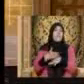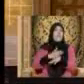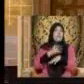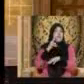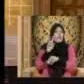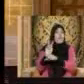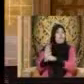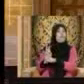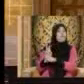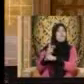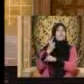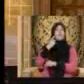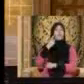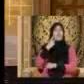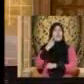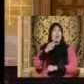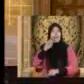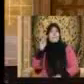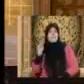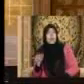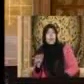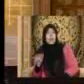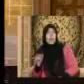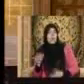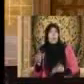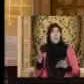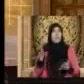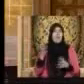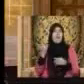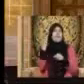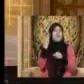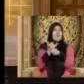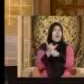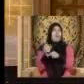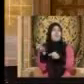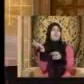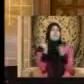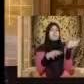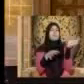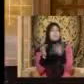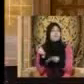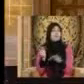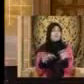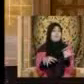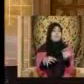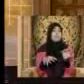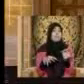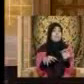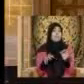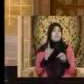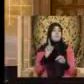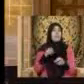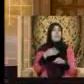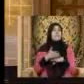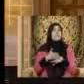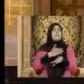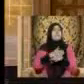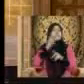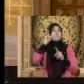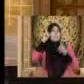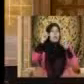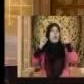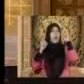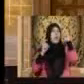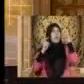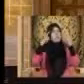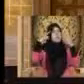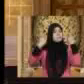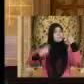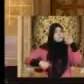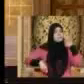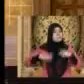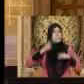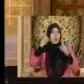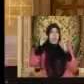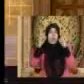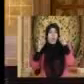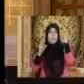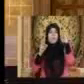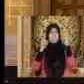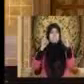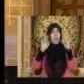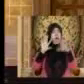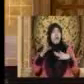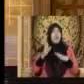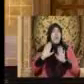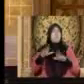هو خبر صحيح أم هو خبر ملفق؟ لابد للإنسان أن يعمل عقله وأن يعمل فكره، لأن النتائج